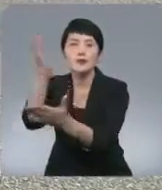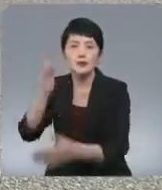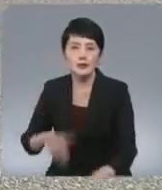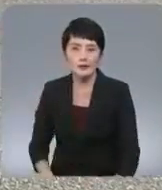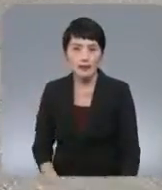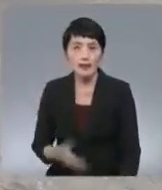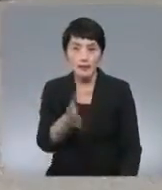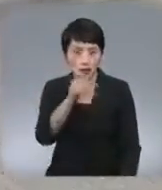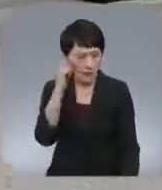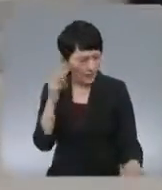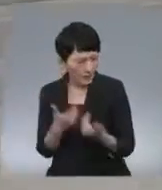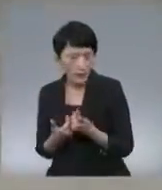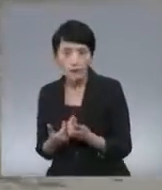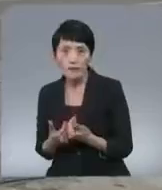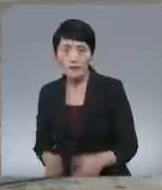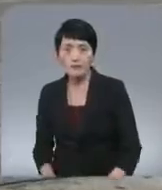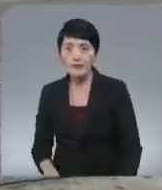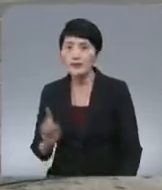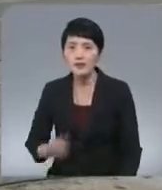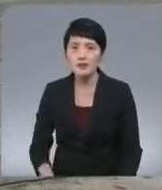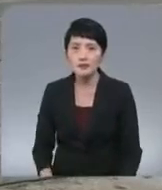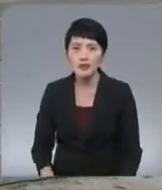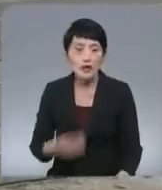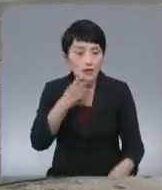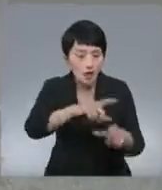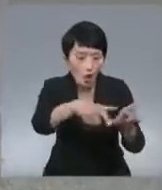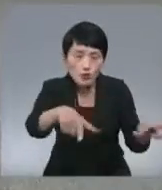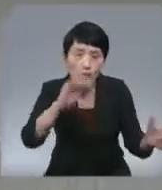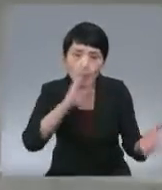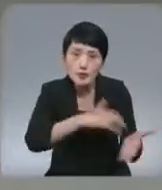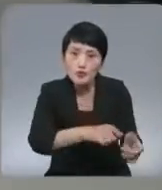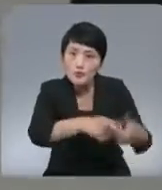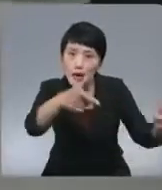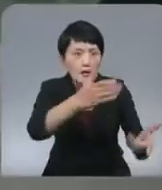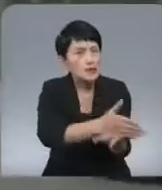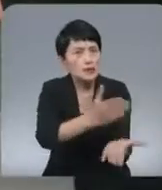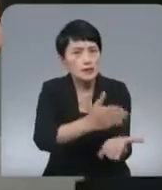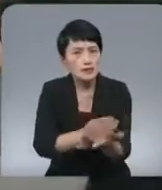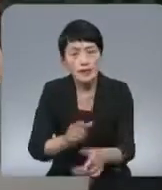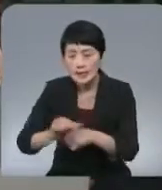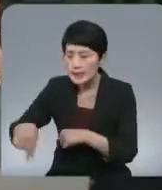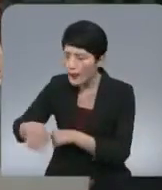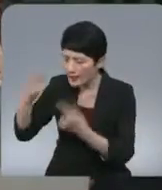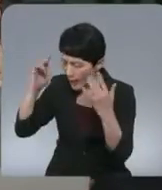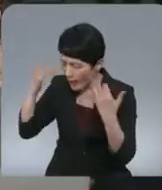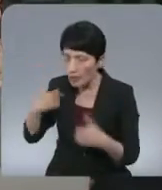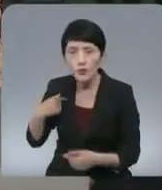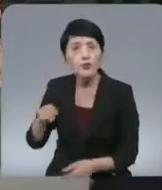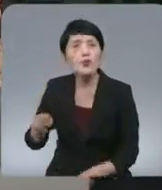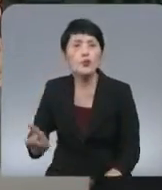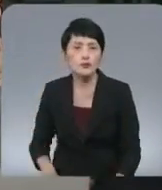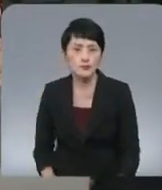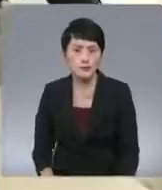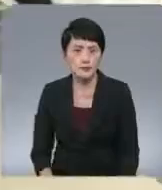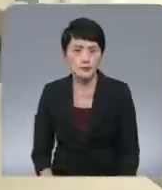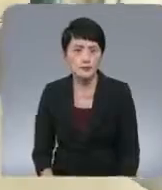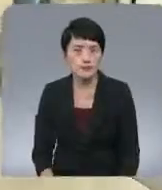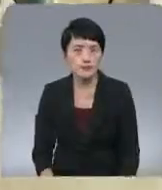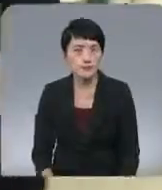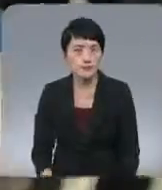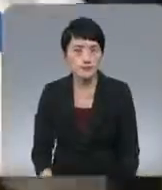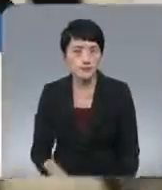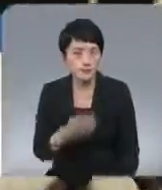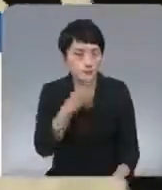университеты и аспирантуры на обучение по специальностям связанным с полупроводниками составит 5 тысячи